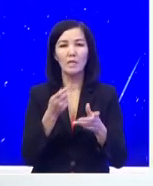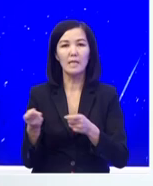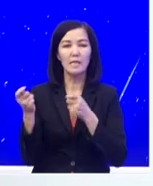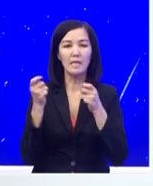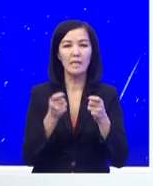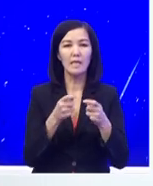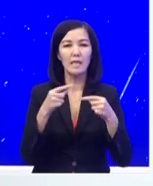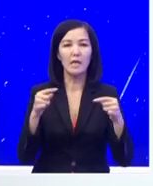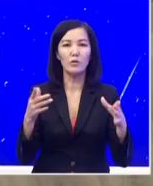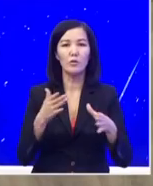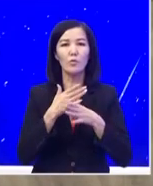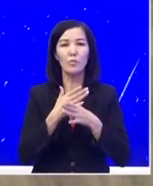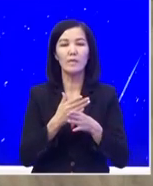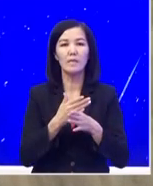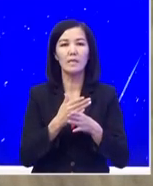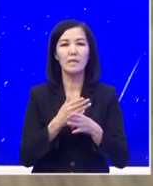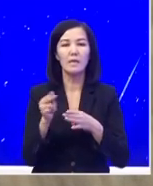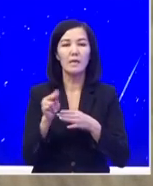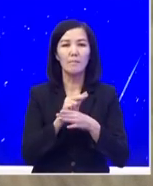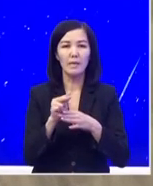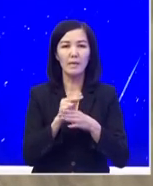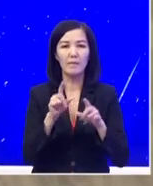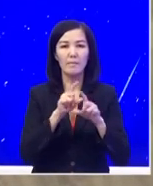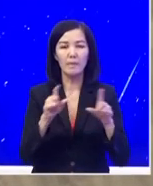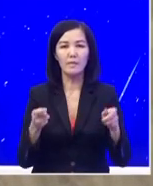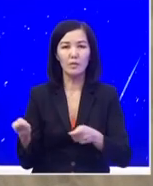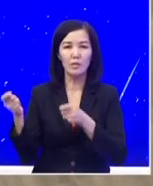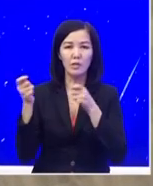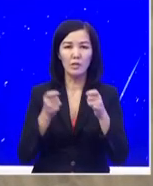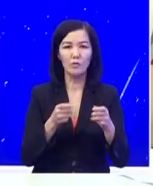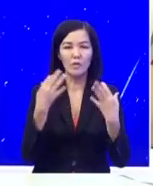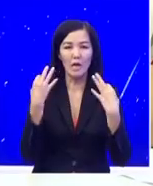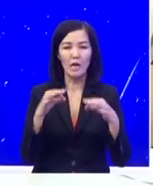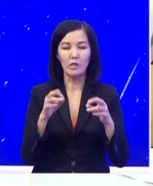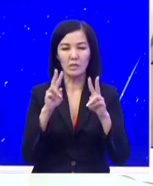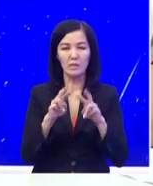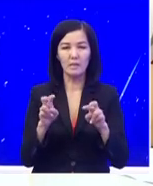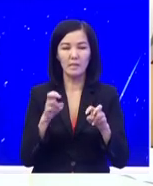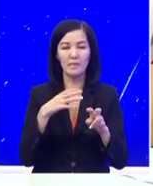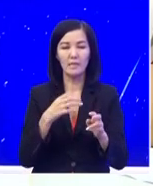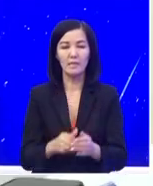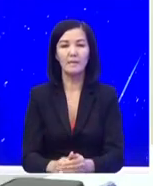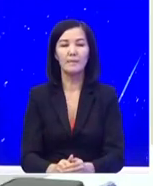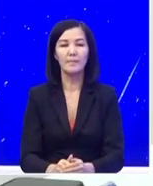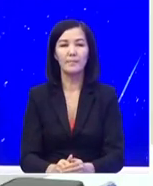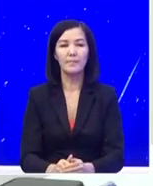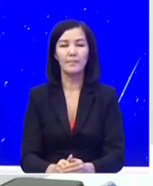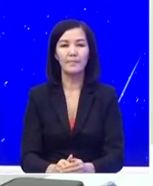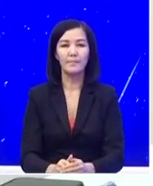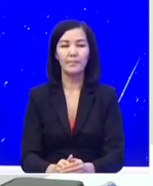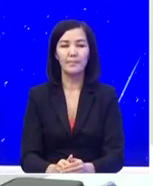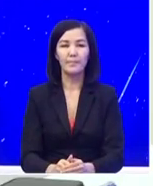келген гуманитарлық көмектердің де әр емдеу мекемесіне жеткізудің ашықтығын тексерді. Гуманитарлықта